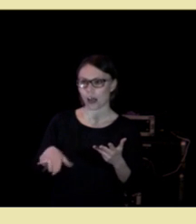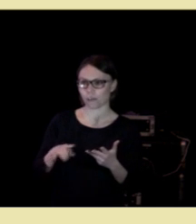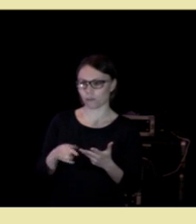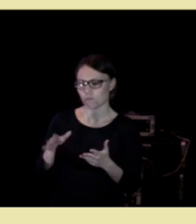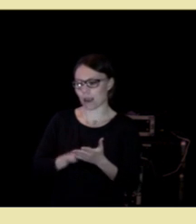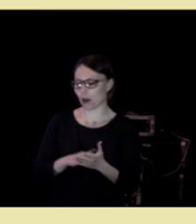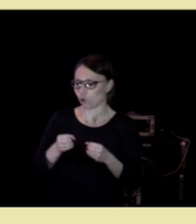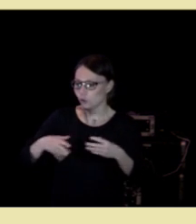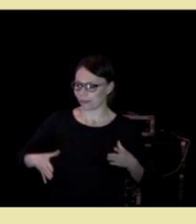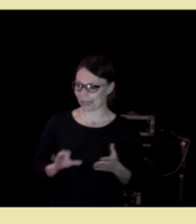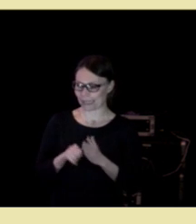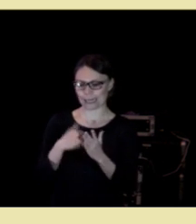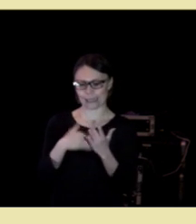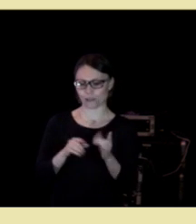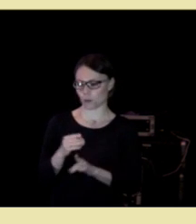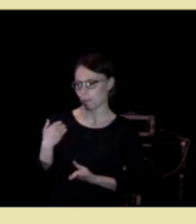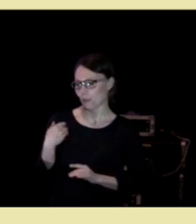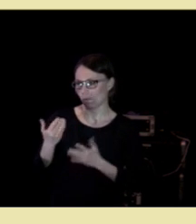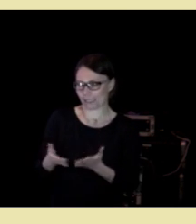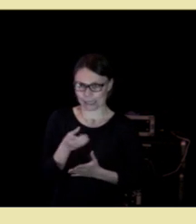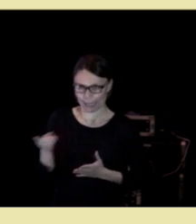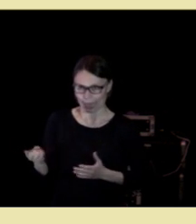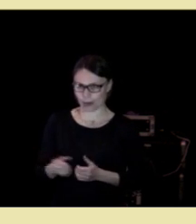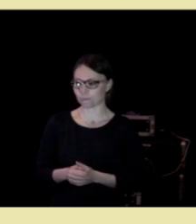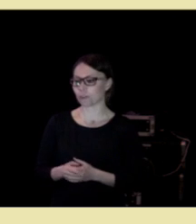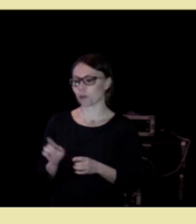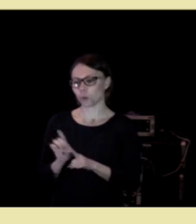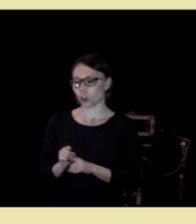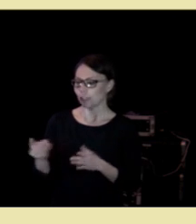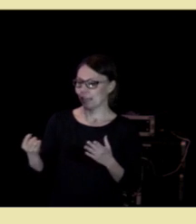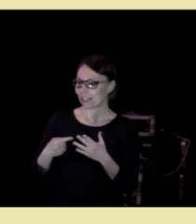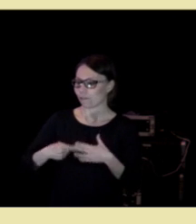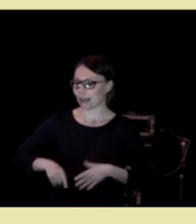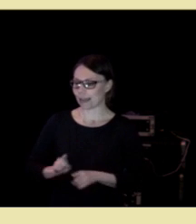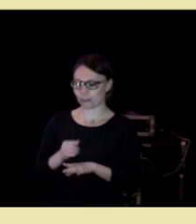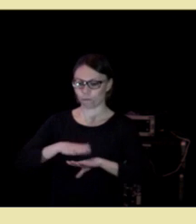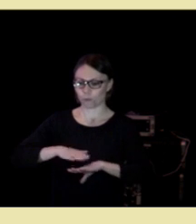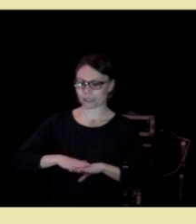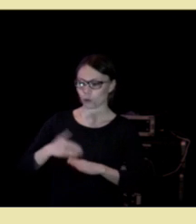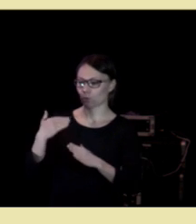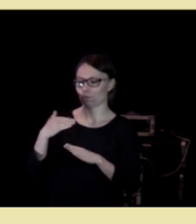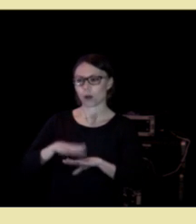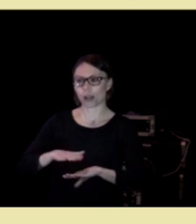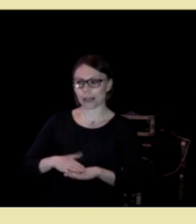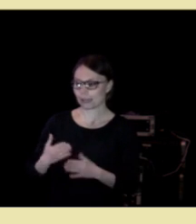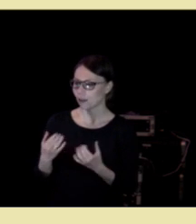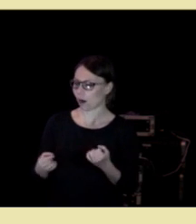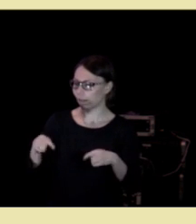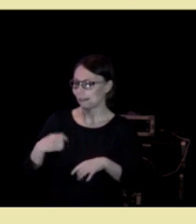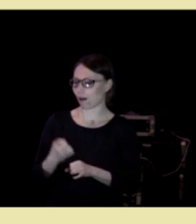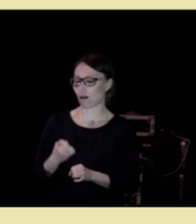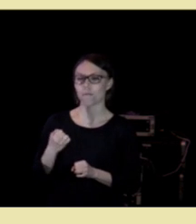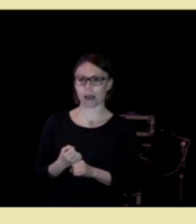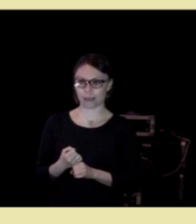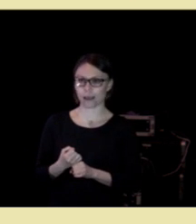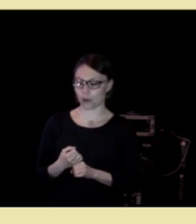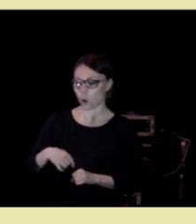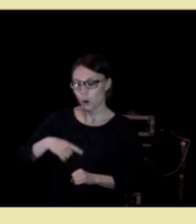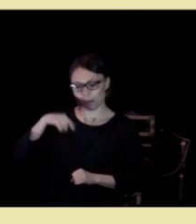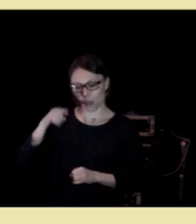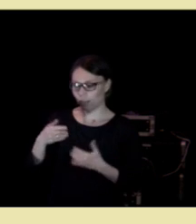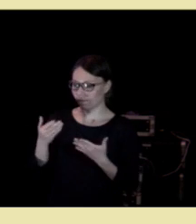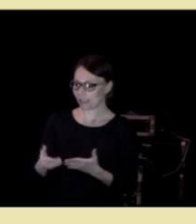utvikle sjekklisten som jeg nå viste dere. Og dermed ble det en involvering, en forberedelse og en planlegging av dette arbeidet, hvor vi kunne